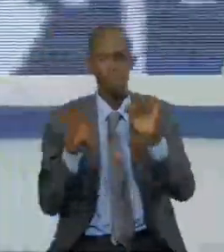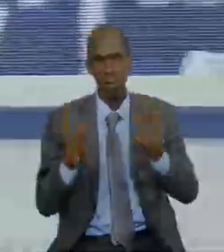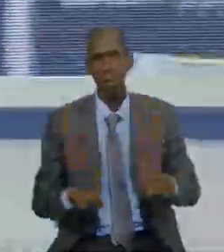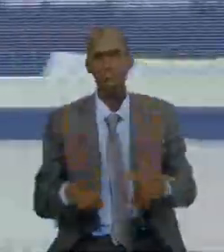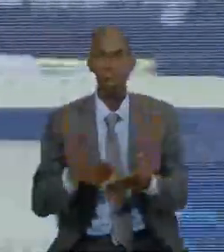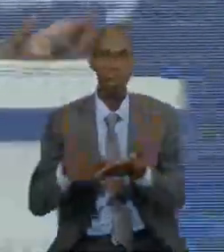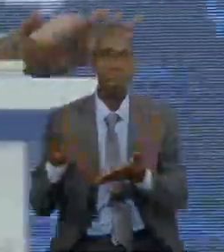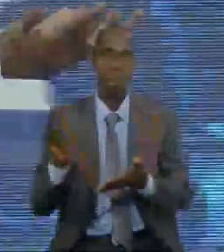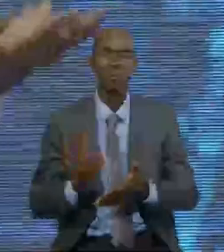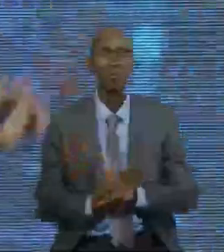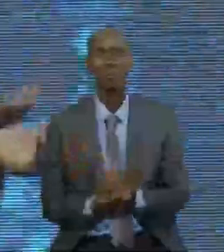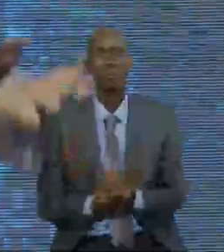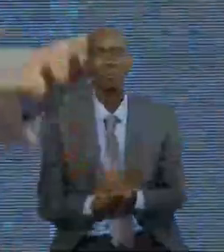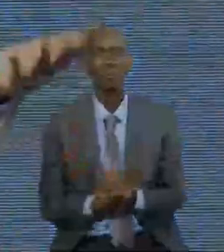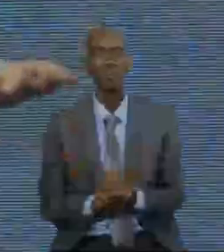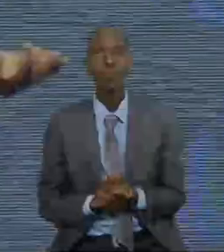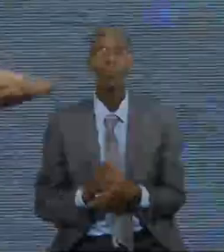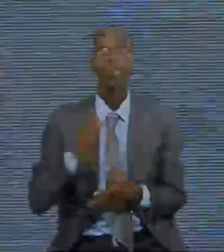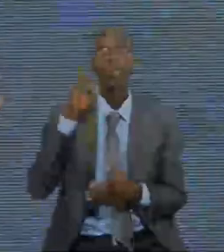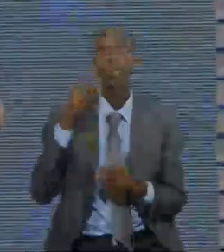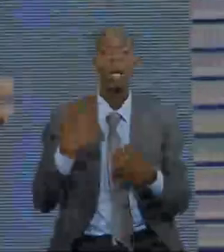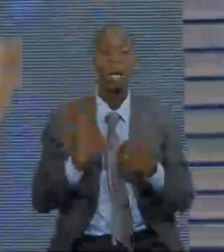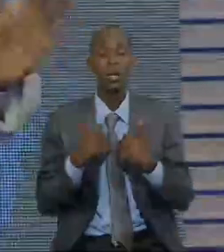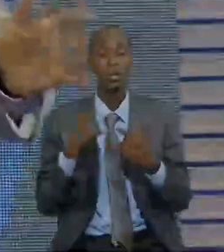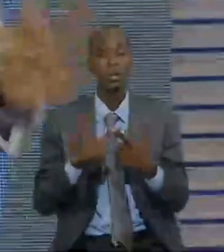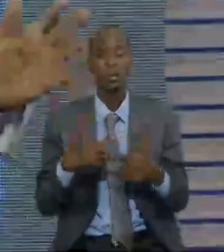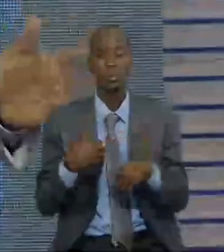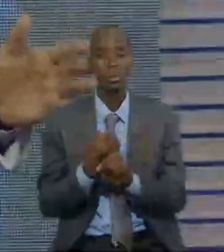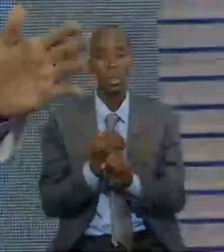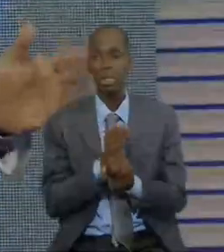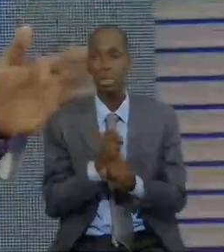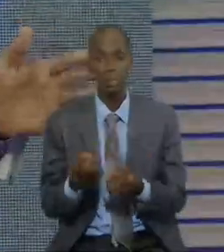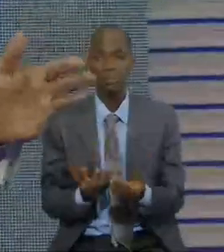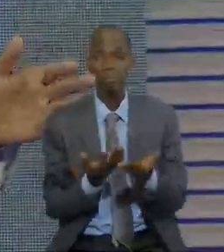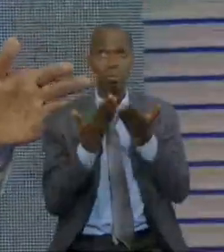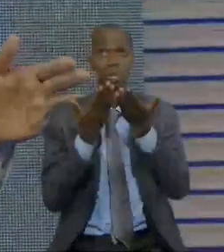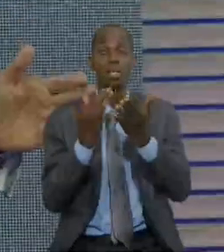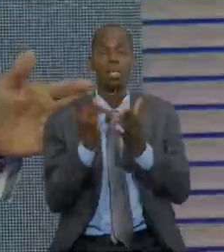il a dû payer le plus que personne d'autre n'a pu payer